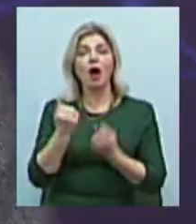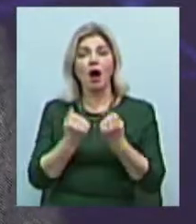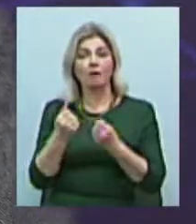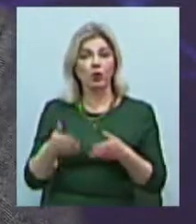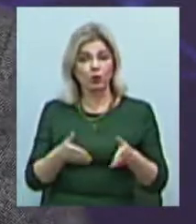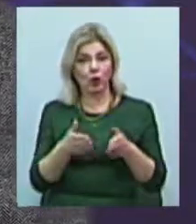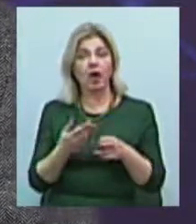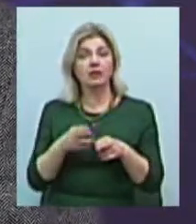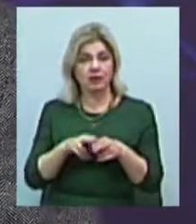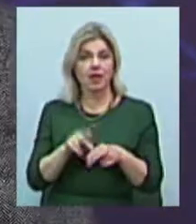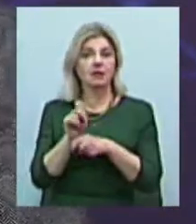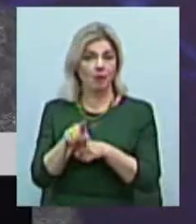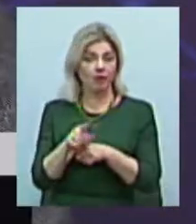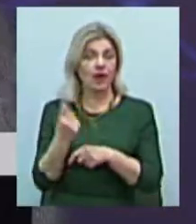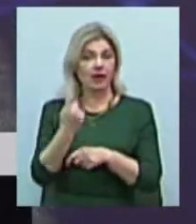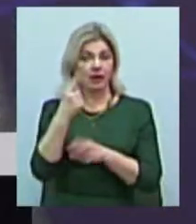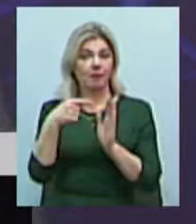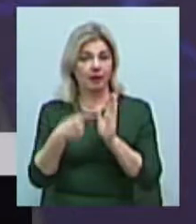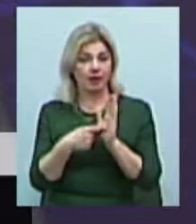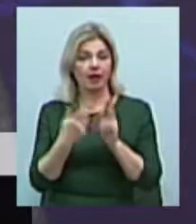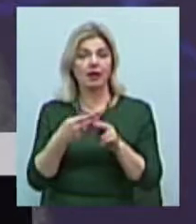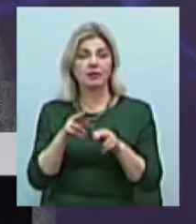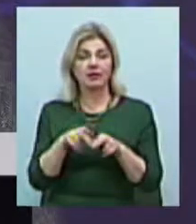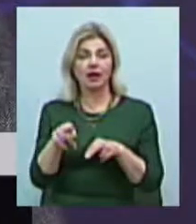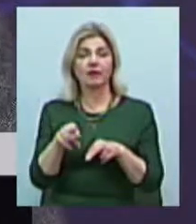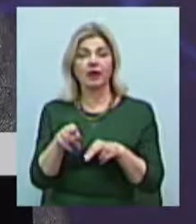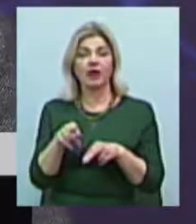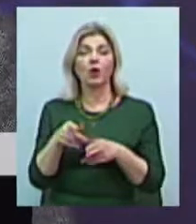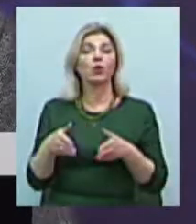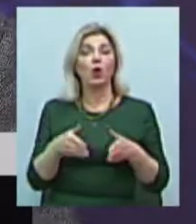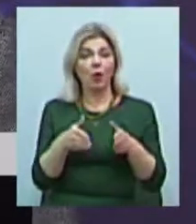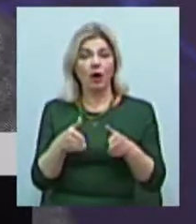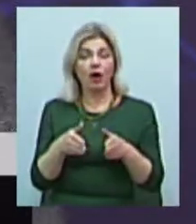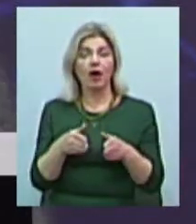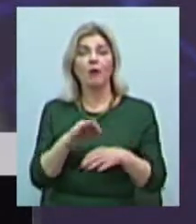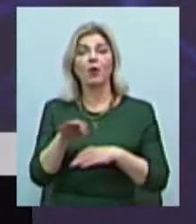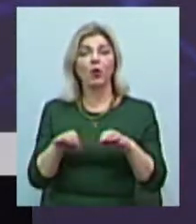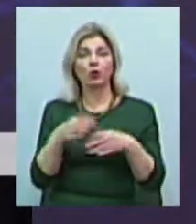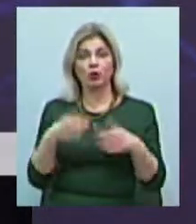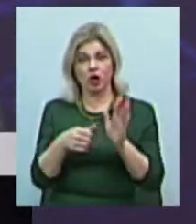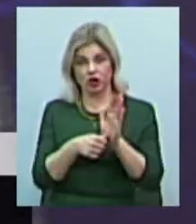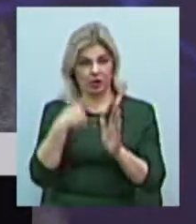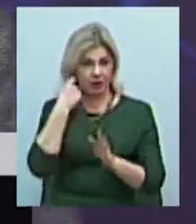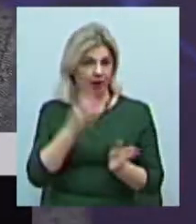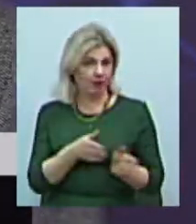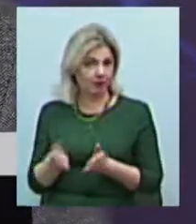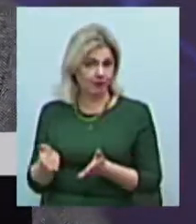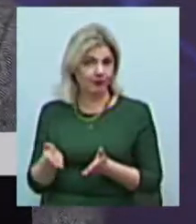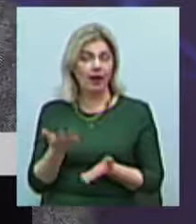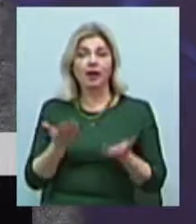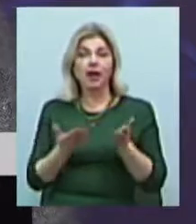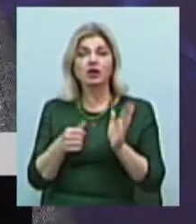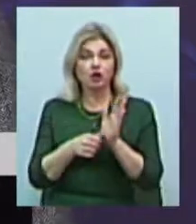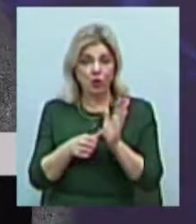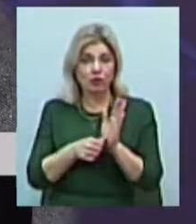замовляє. Єдине питання, що ця сумнозвісна дорога проєктується вже шостий рік. Тобто, якщо це шостий